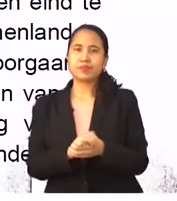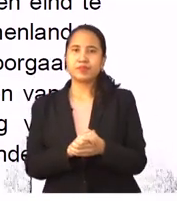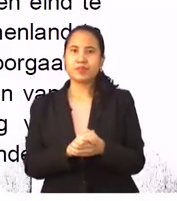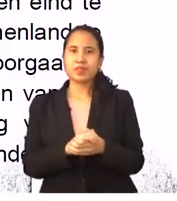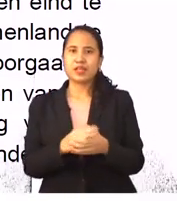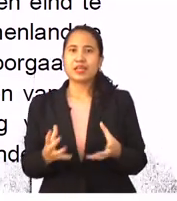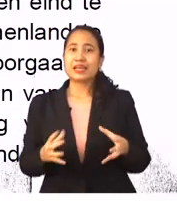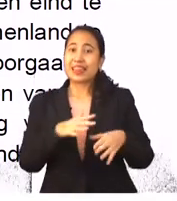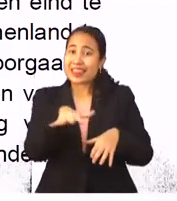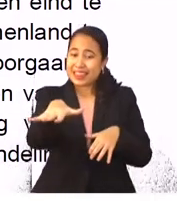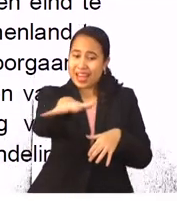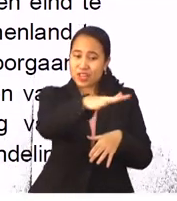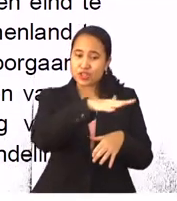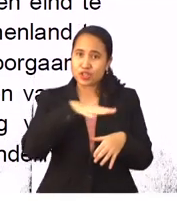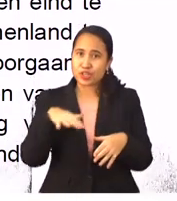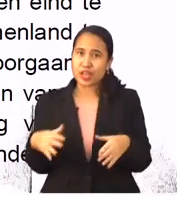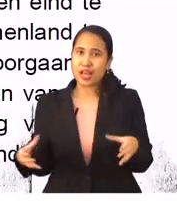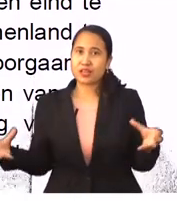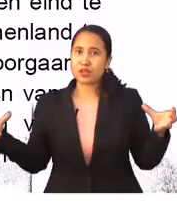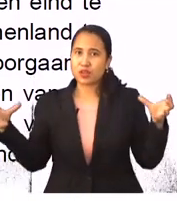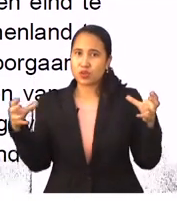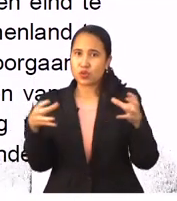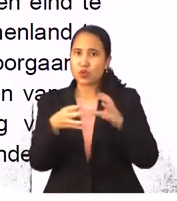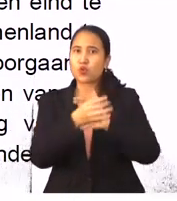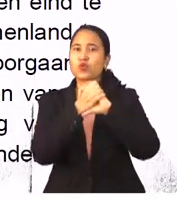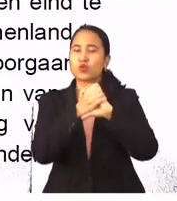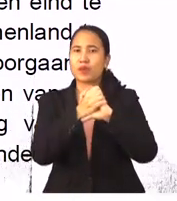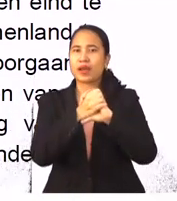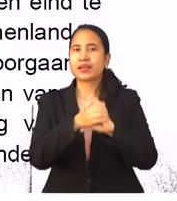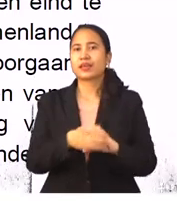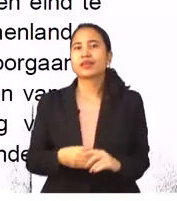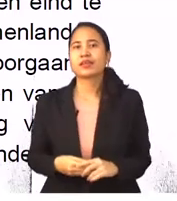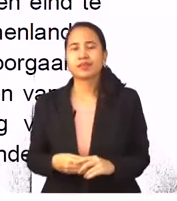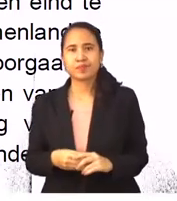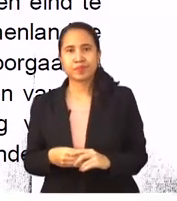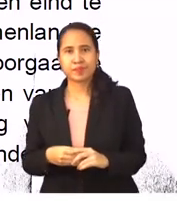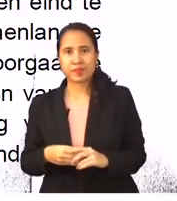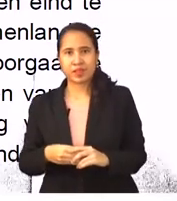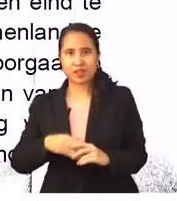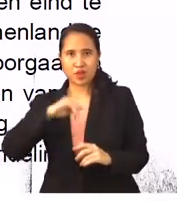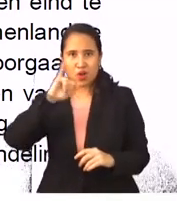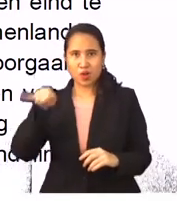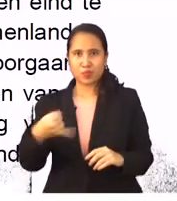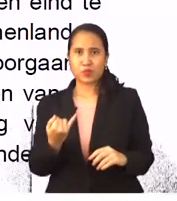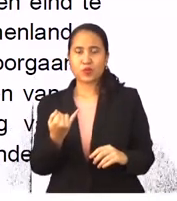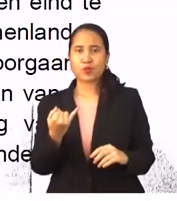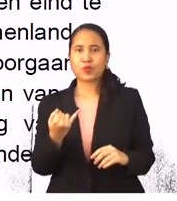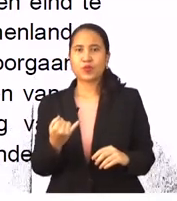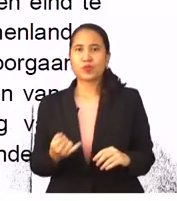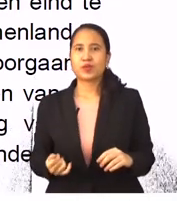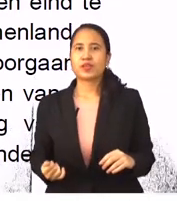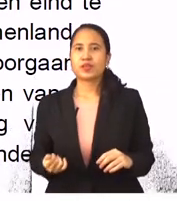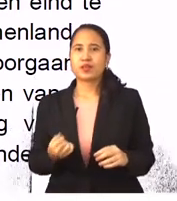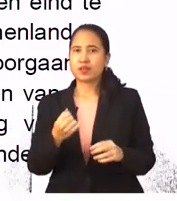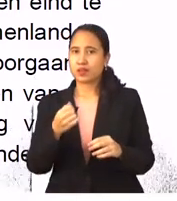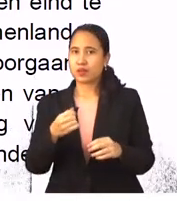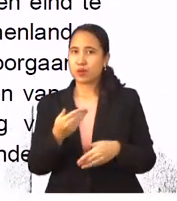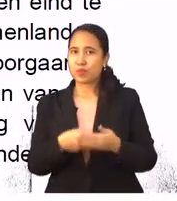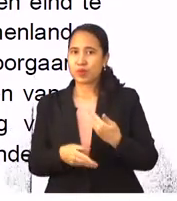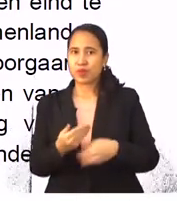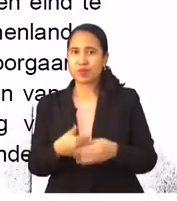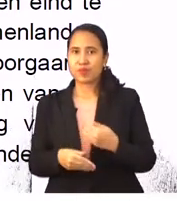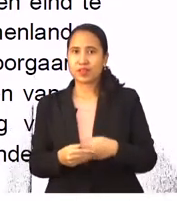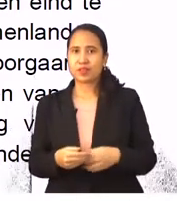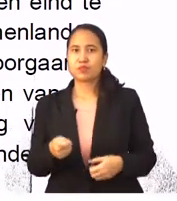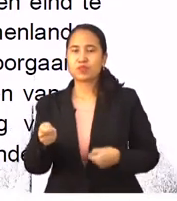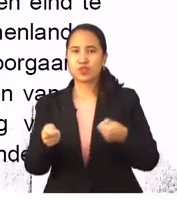tussen aanhangers van het militair regime en de voorstanders van de wederinvoering van een democratisch bewind. Het tot